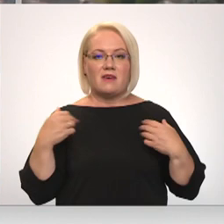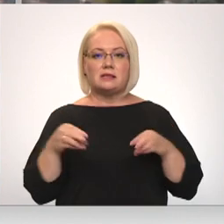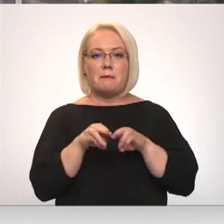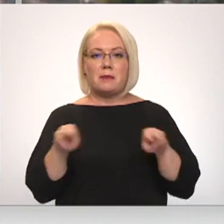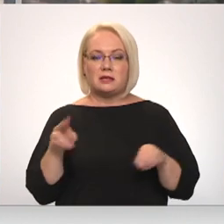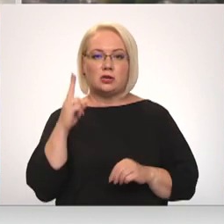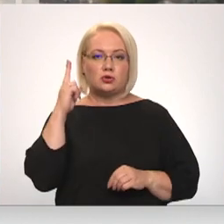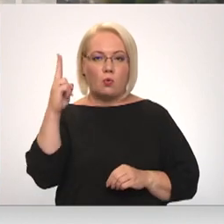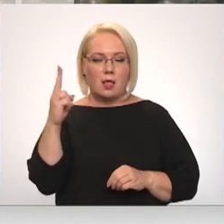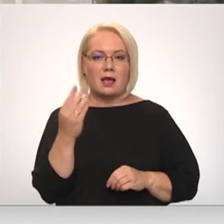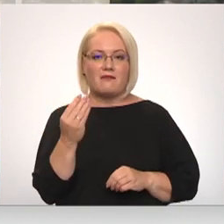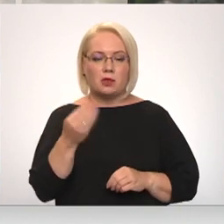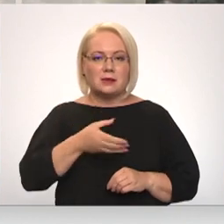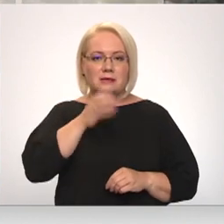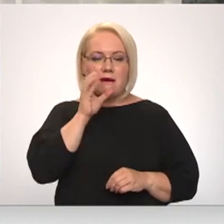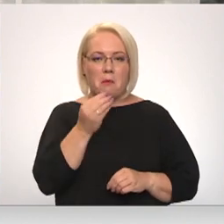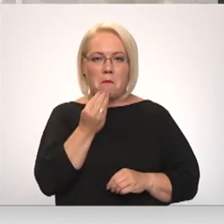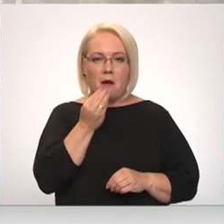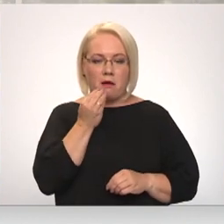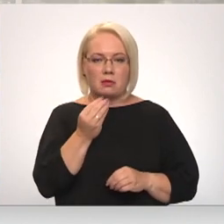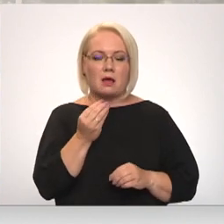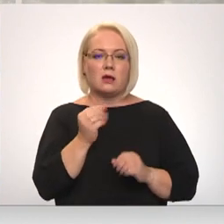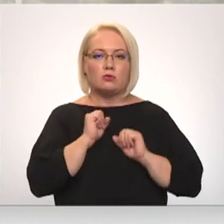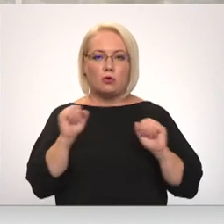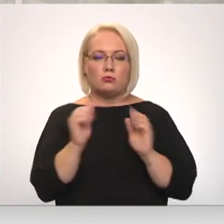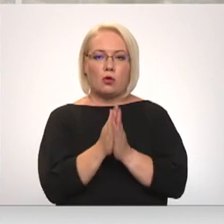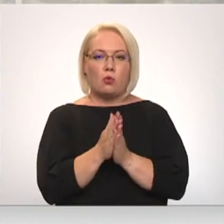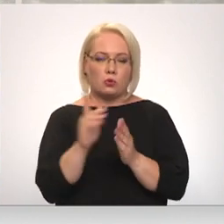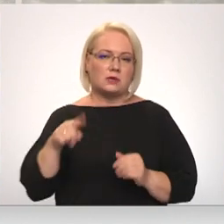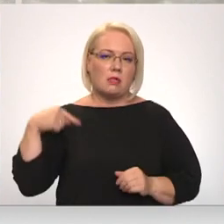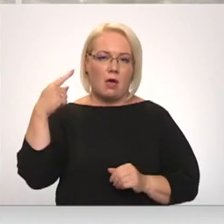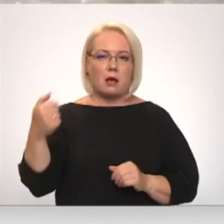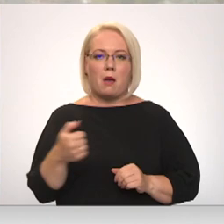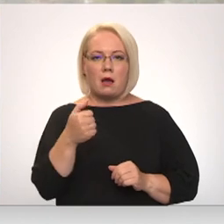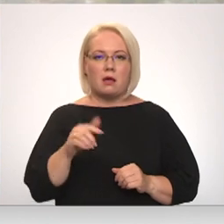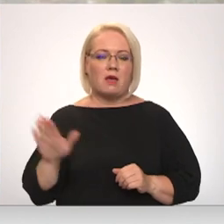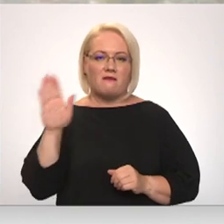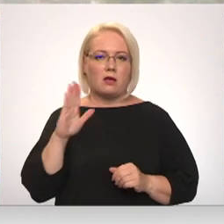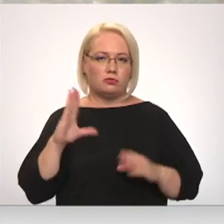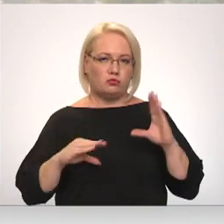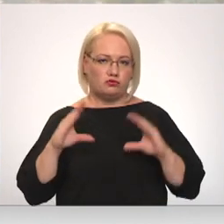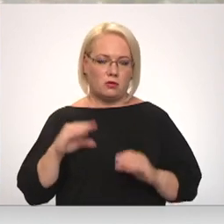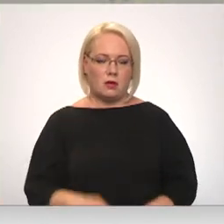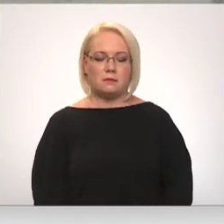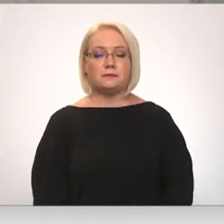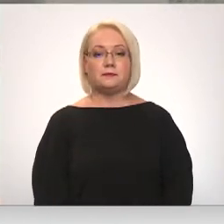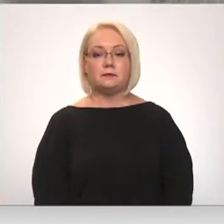finansējumu dzeramās pārtikas nodrošināšanai lūks nākamā gada valsts budžetā. Par to Iļa Koziņs.